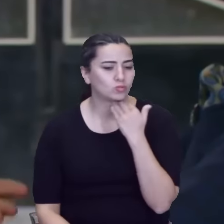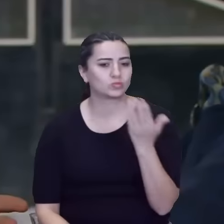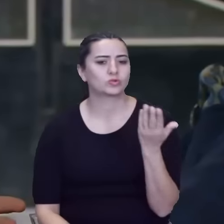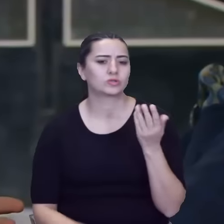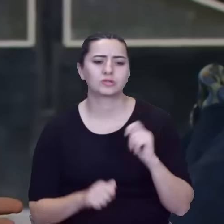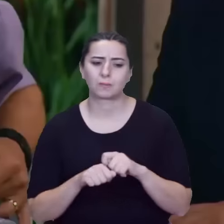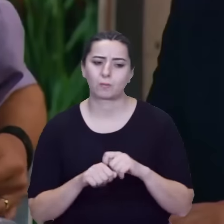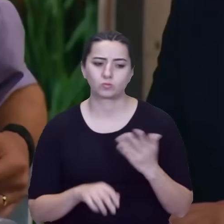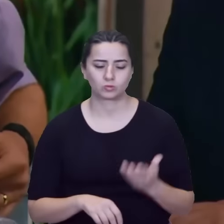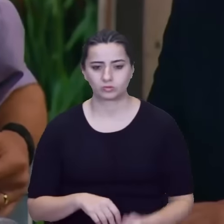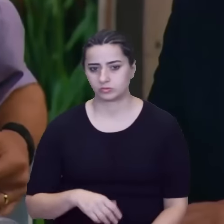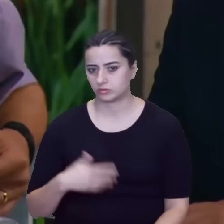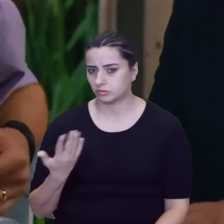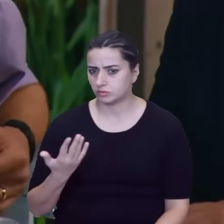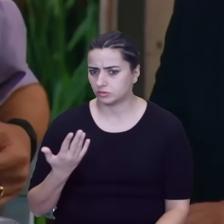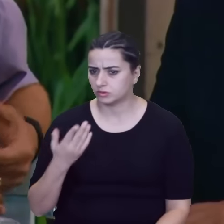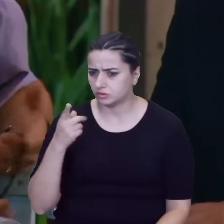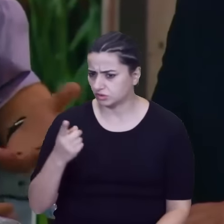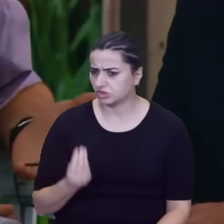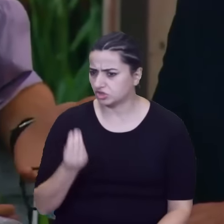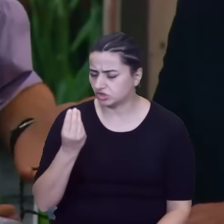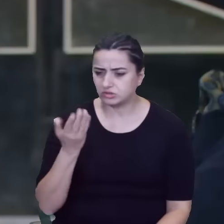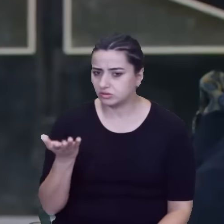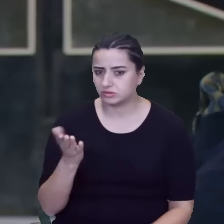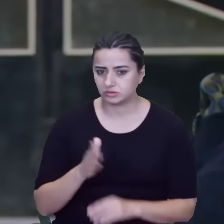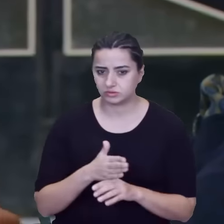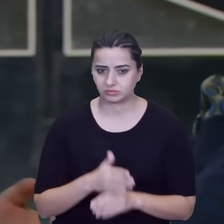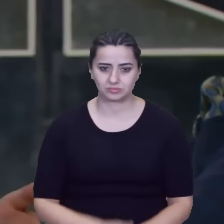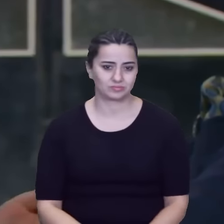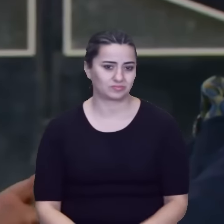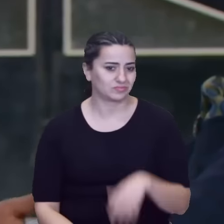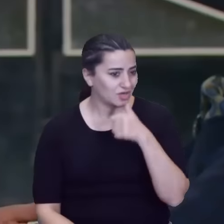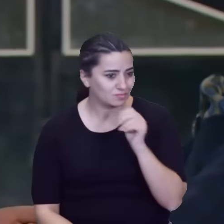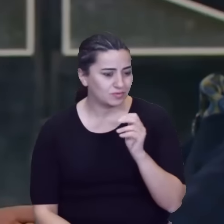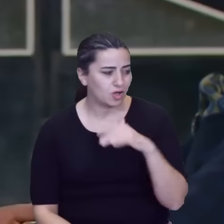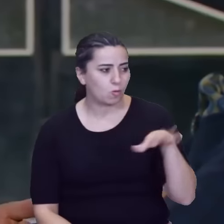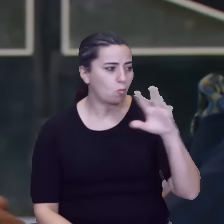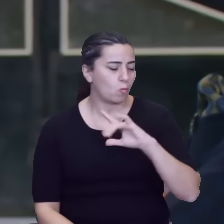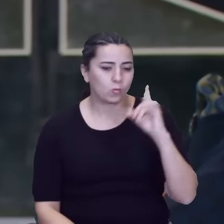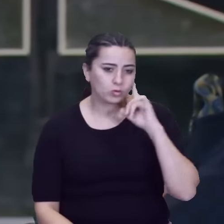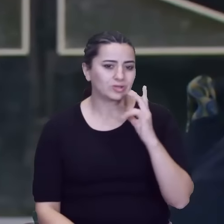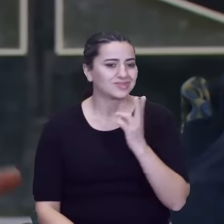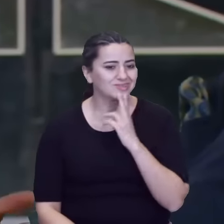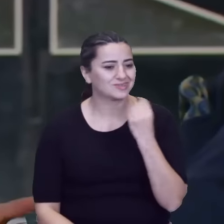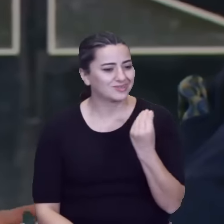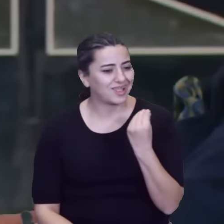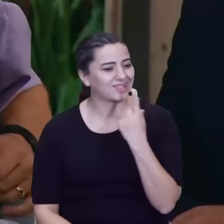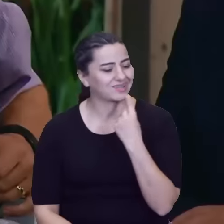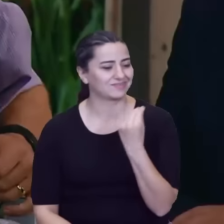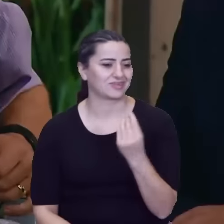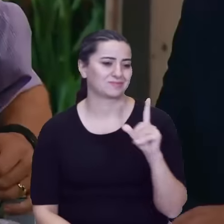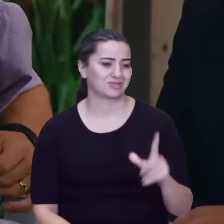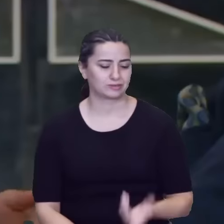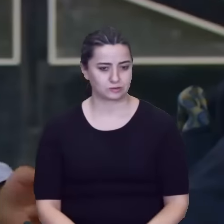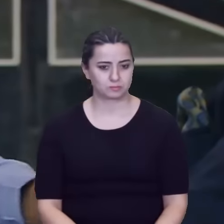ya, yapamıyorsun. Allah Allah ya Niyazi, sen mi çıktın şimdi bir de başıma? Abicim yapma, duymayan mı kaldı ya? Şu kadına böyle bir iki güzel iltifat etsen